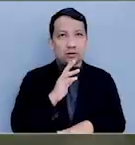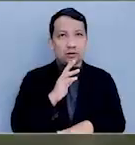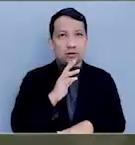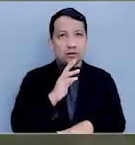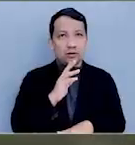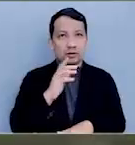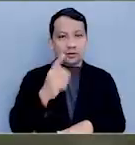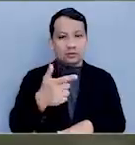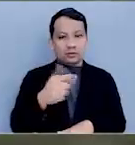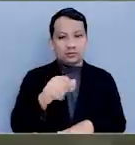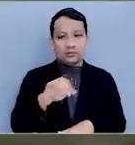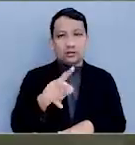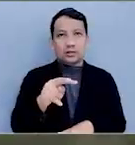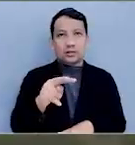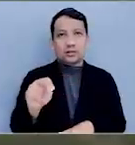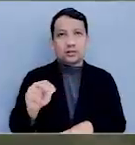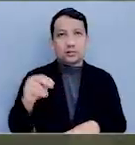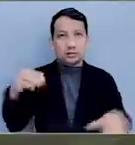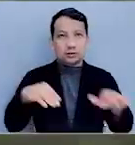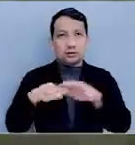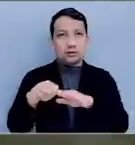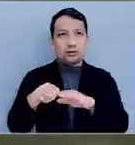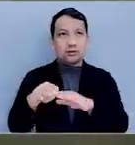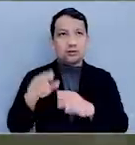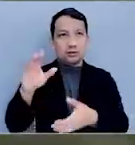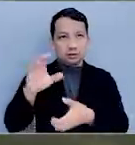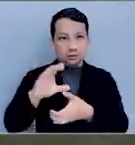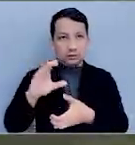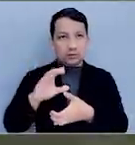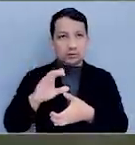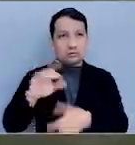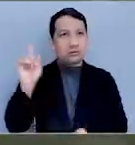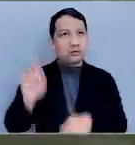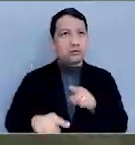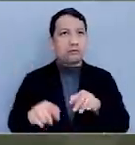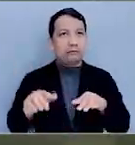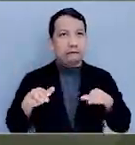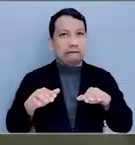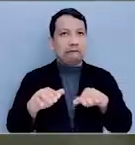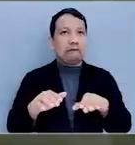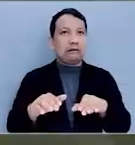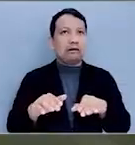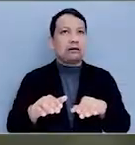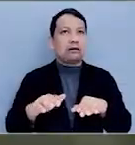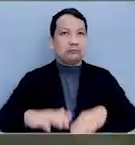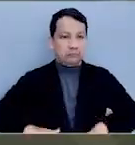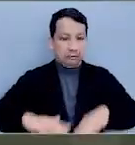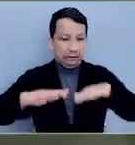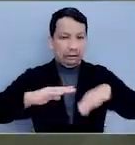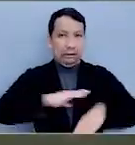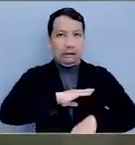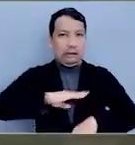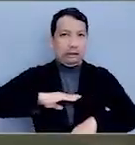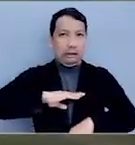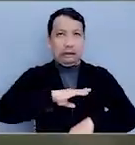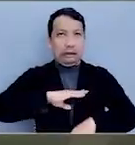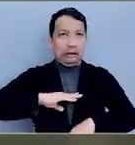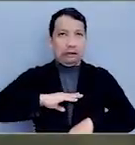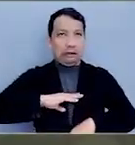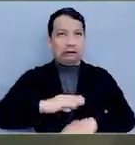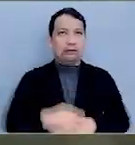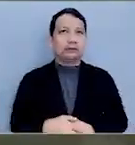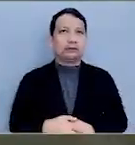sa may G. Araneta Avenue, papasok na papunta ng Caloocan, hindi pa ito madaanan ng mga sasakyan dahil nga hanggang dibdib pa ang baha doon sa may gitna,